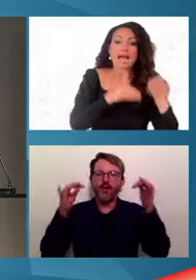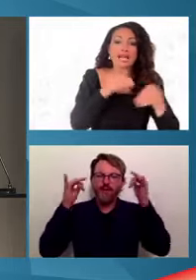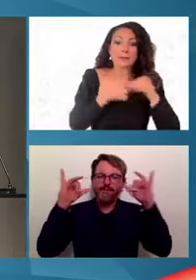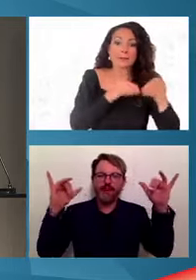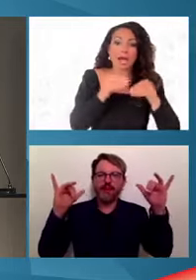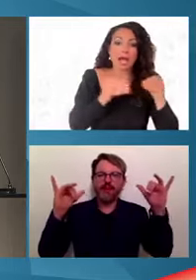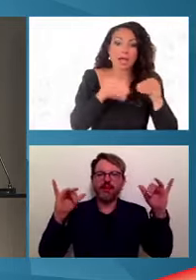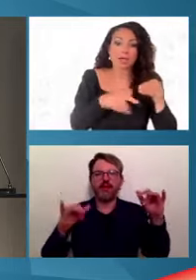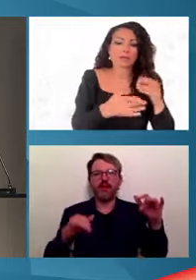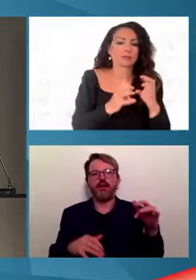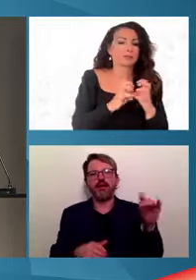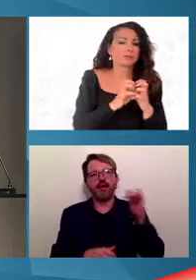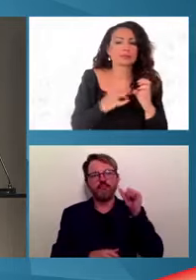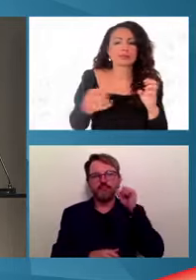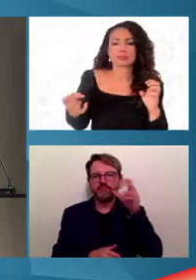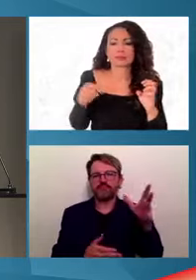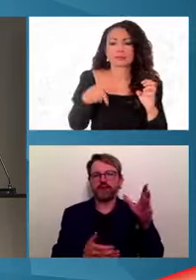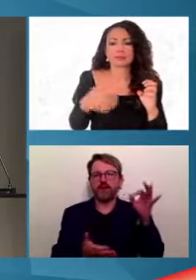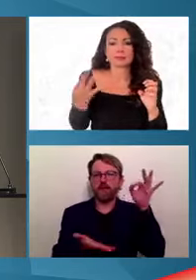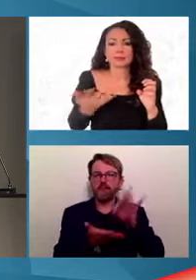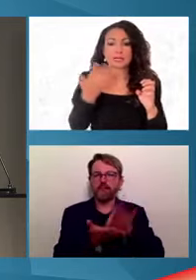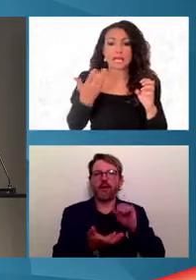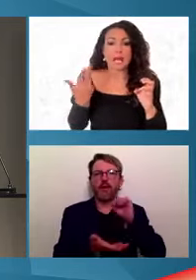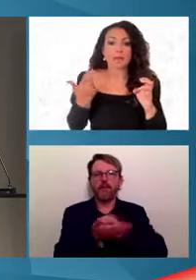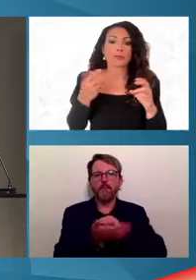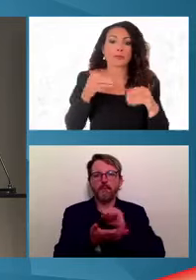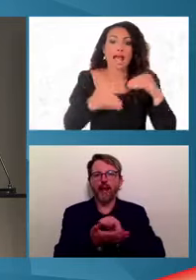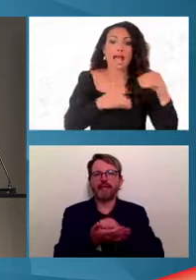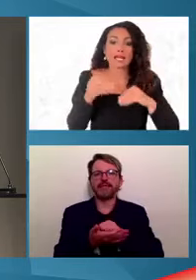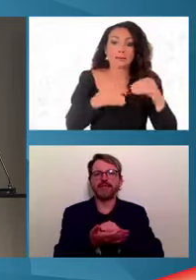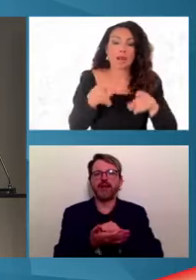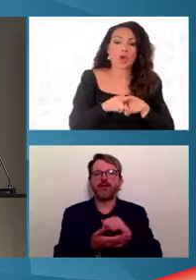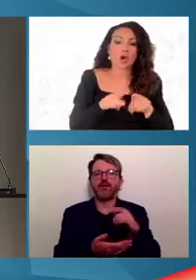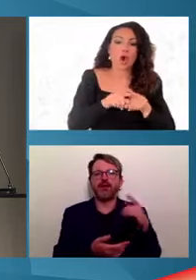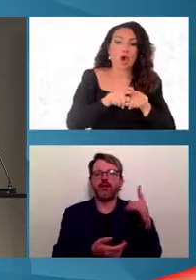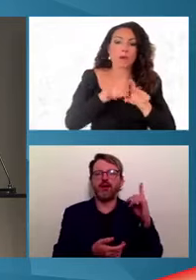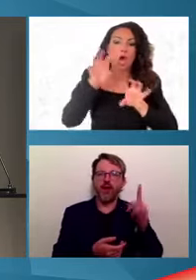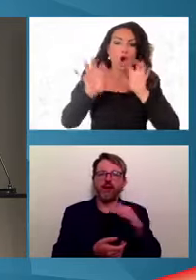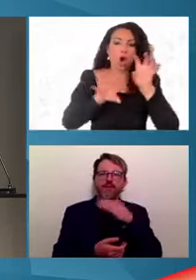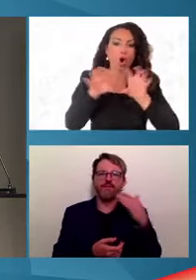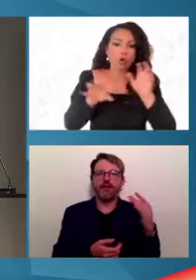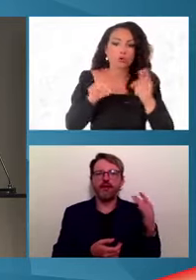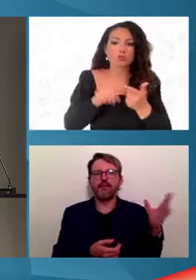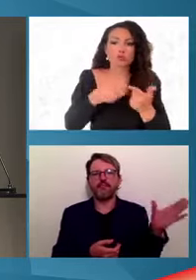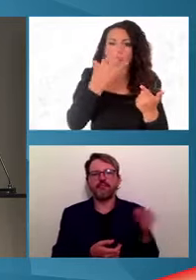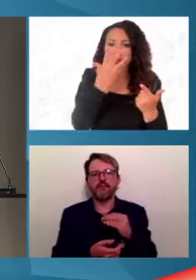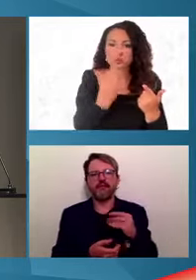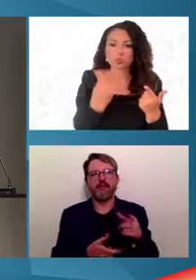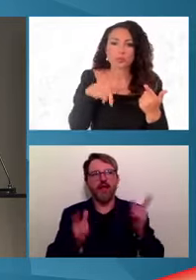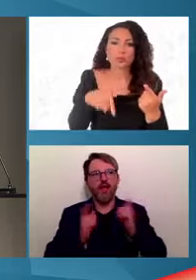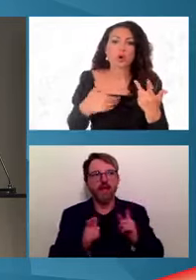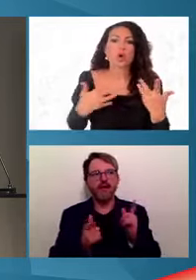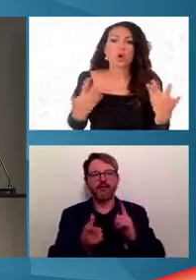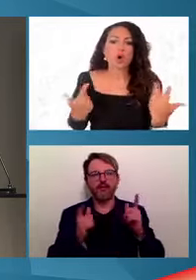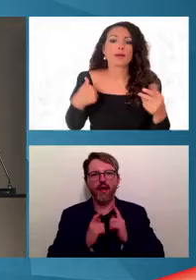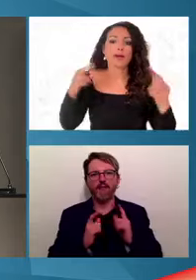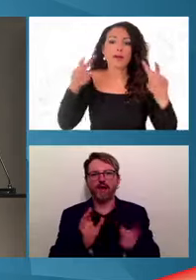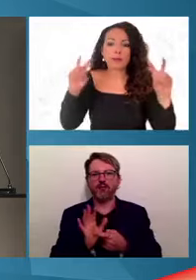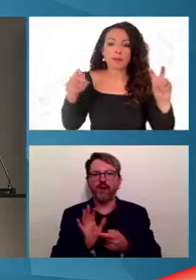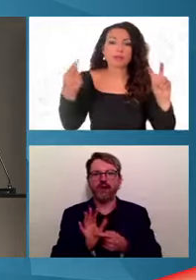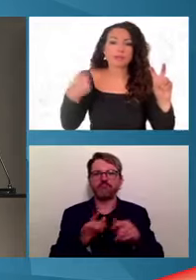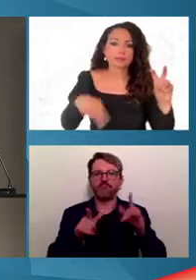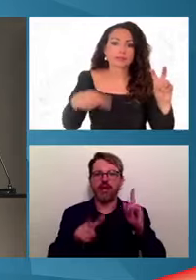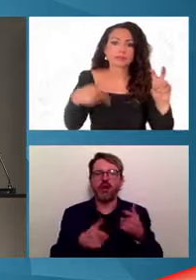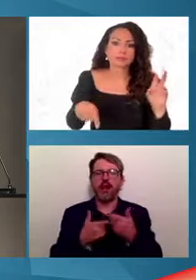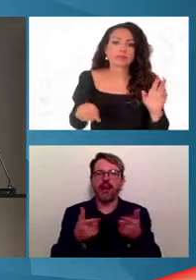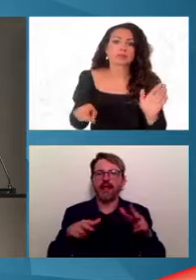im Mittelpunkt auch der Presse, der Berichterstattungen mit den entsprechenden Erwartungshaltungen uns als Landesregierung und auch